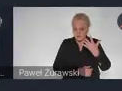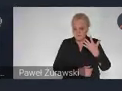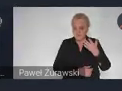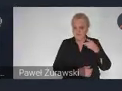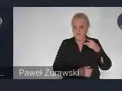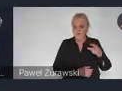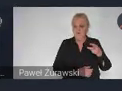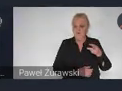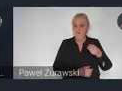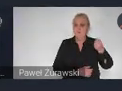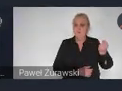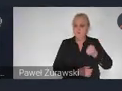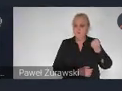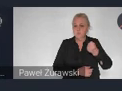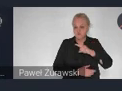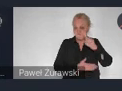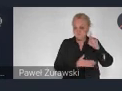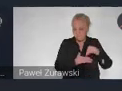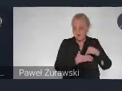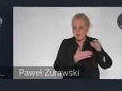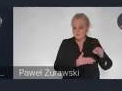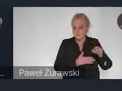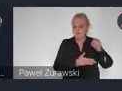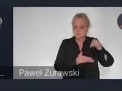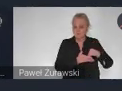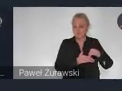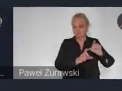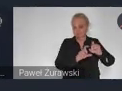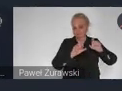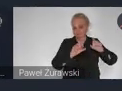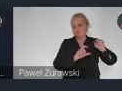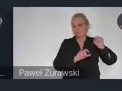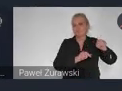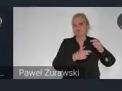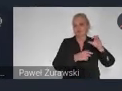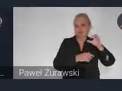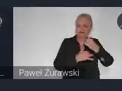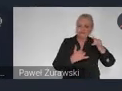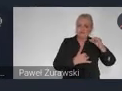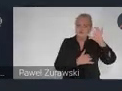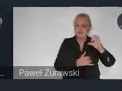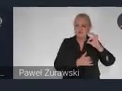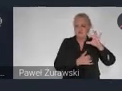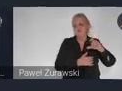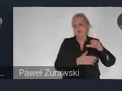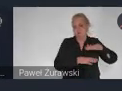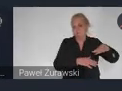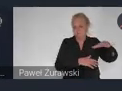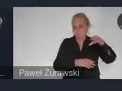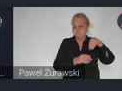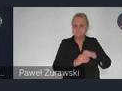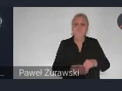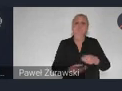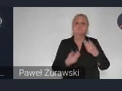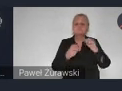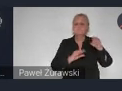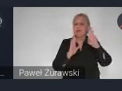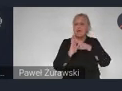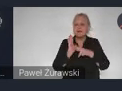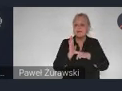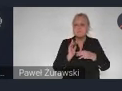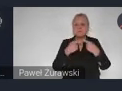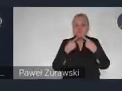do użytkowania właśnie tymi środkami trwałymi co więcej nasz regulamin